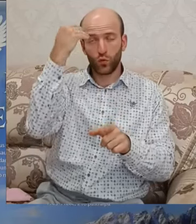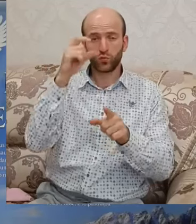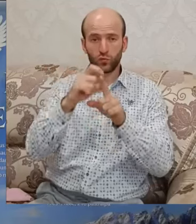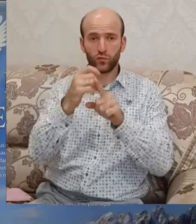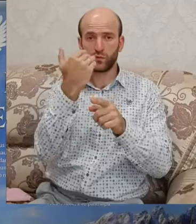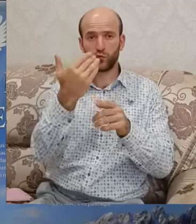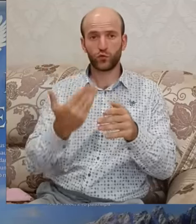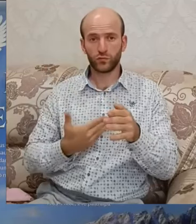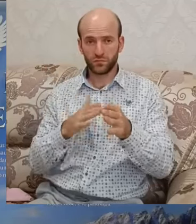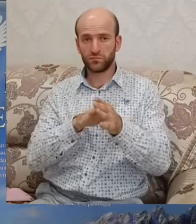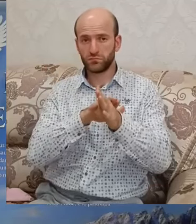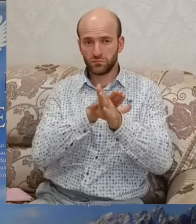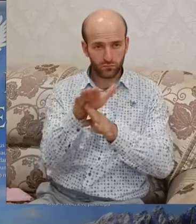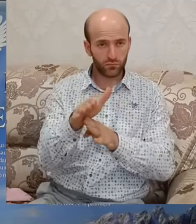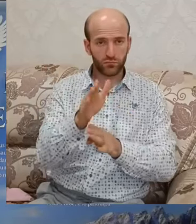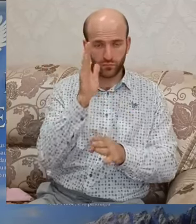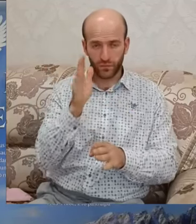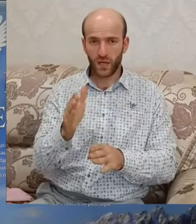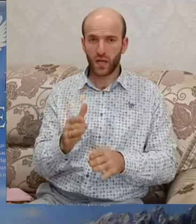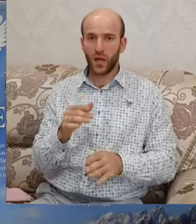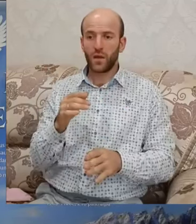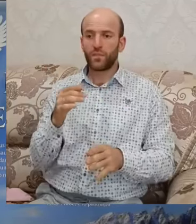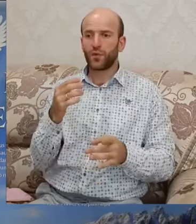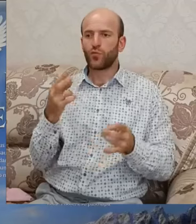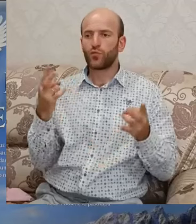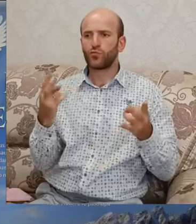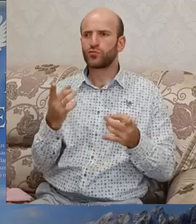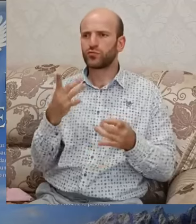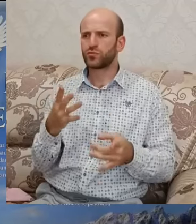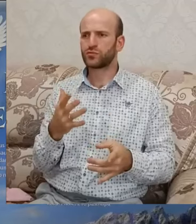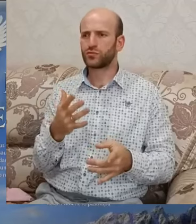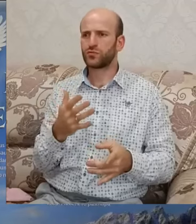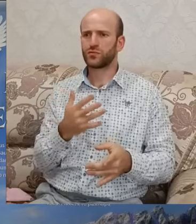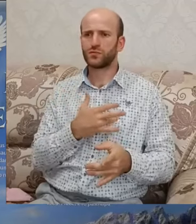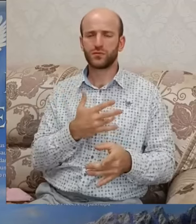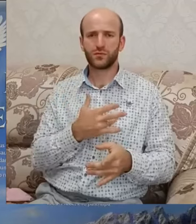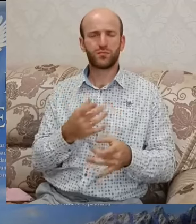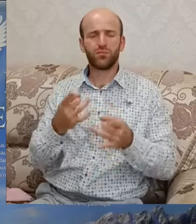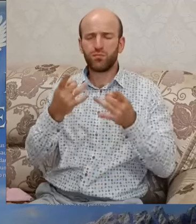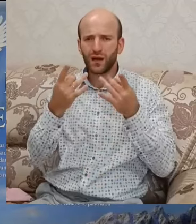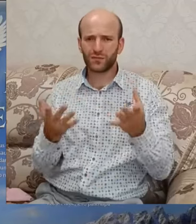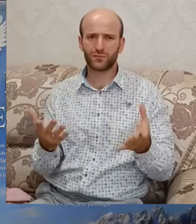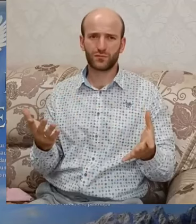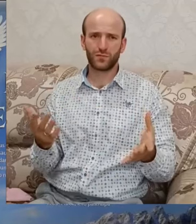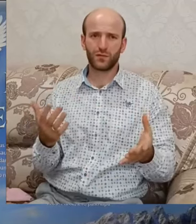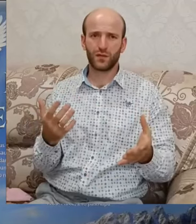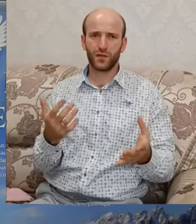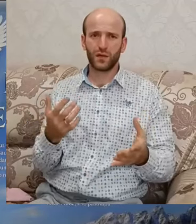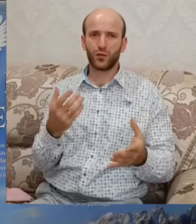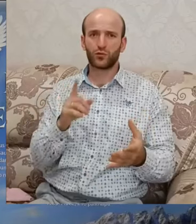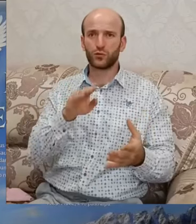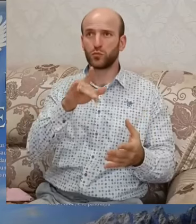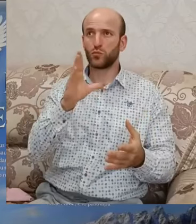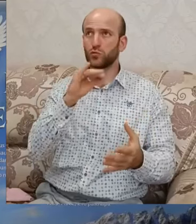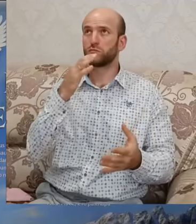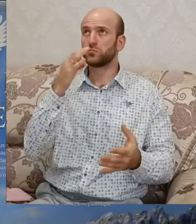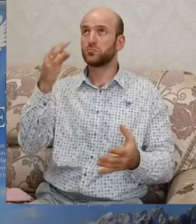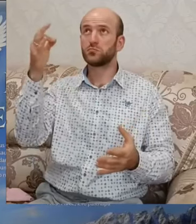šiandien žodį toks, koks jis yra. Которая может принять слово сегодня такое, Tiesiog какое juo patikėti, просто поверить taip, kaip jis buvo ištartas